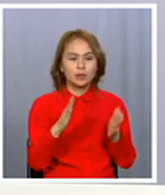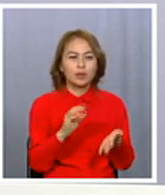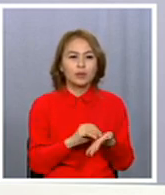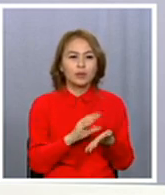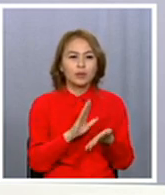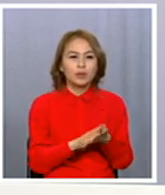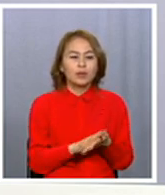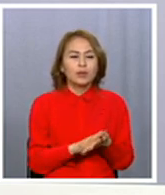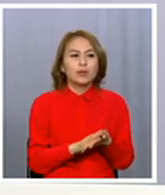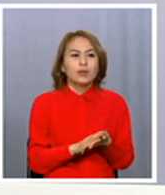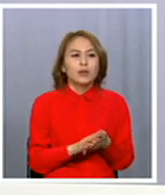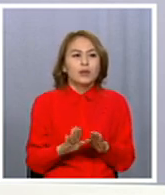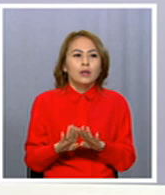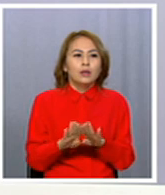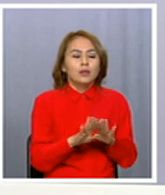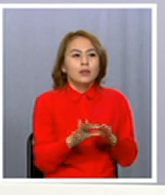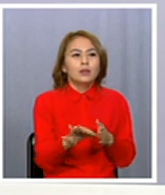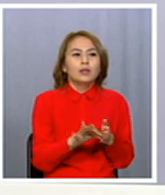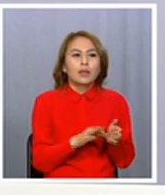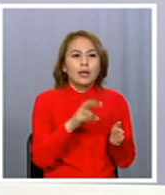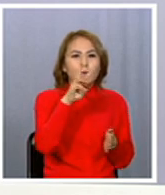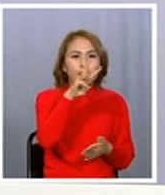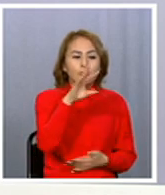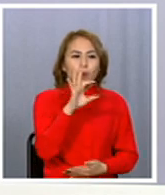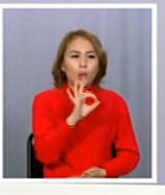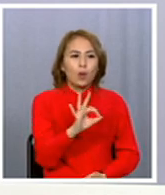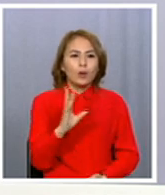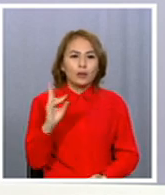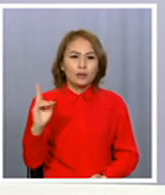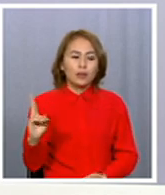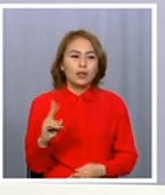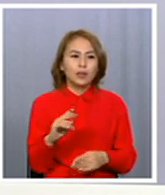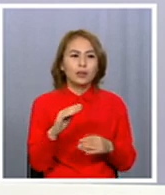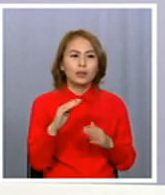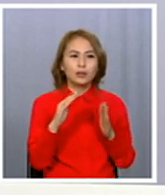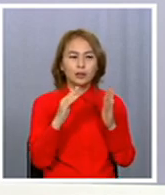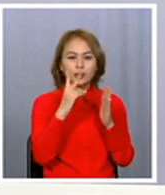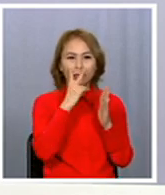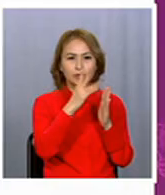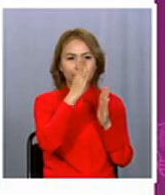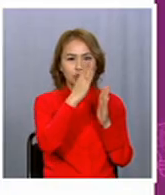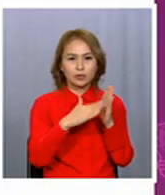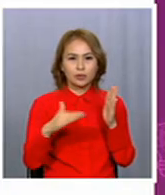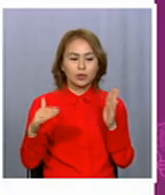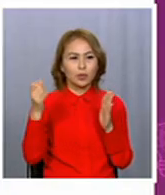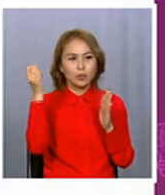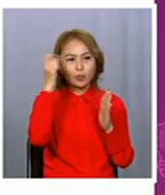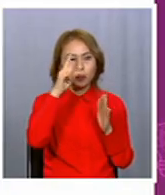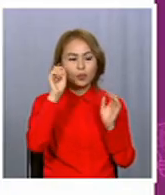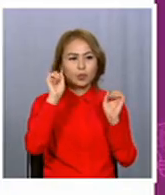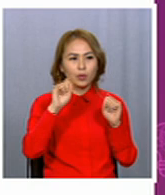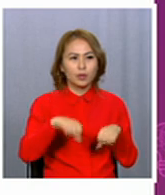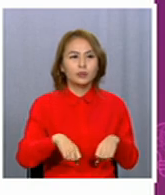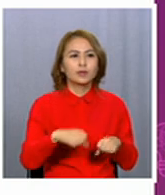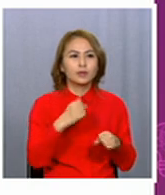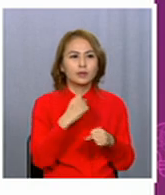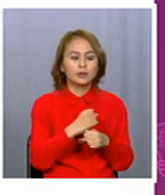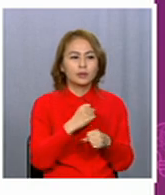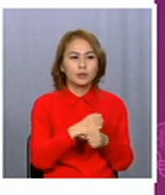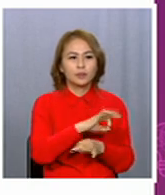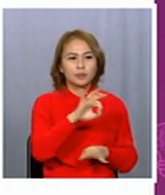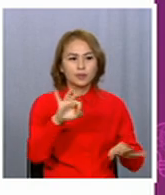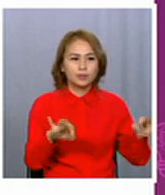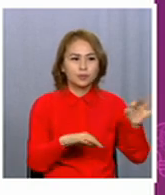қарап бірден мына МОК бұрышымыз тік бұрыш екенін білуге болады. Енді оны транспортермен өлшеп